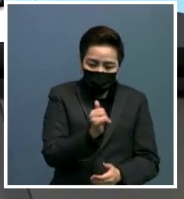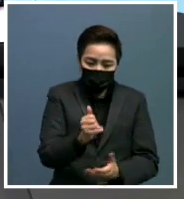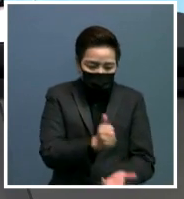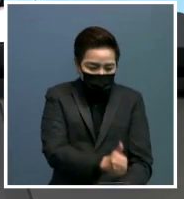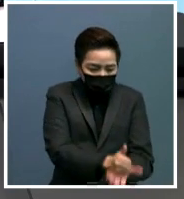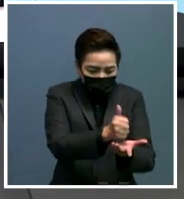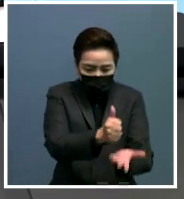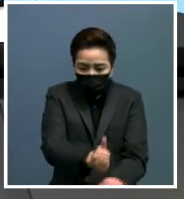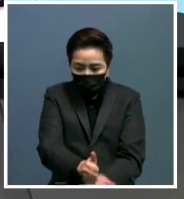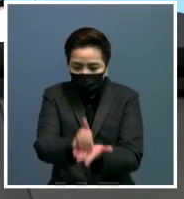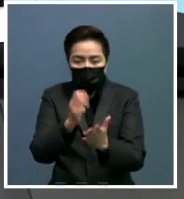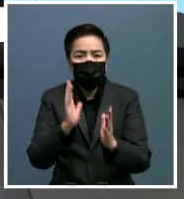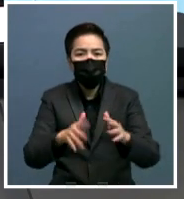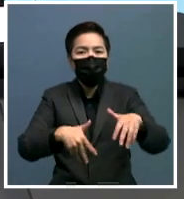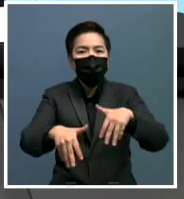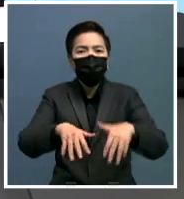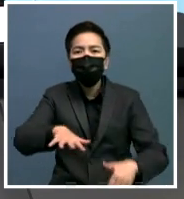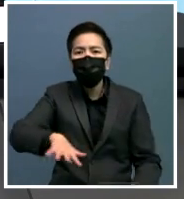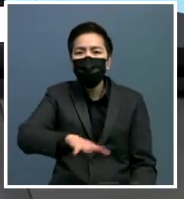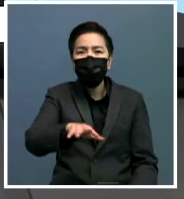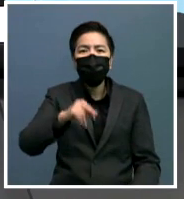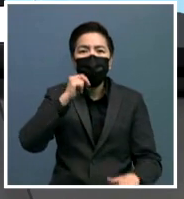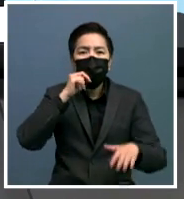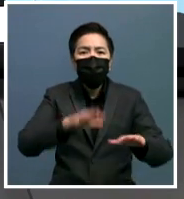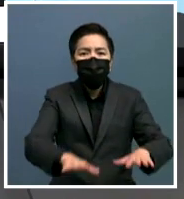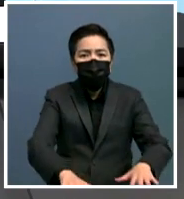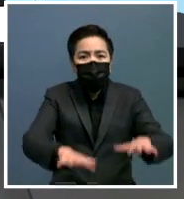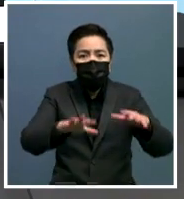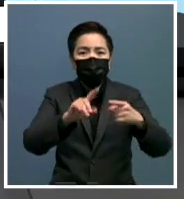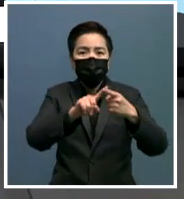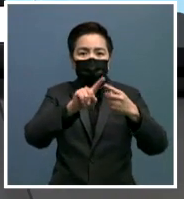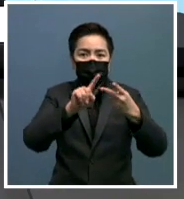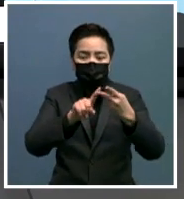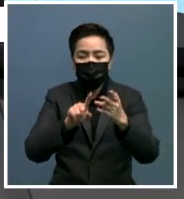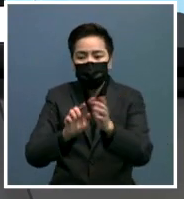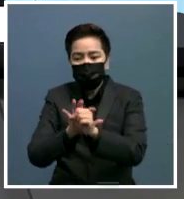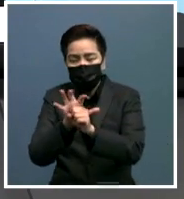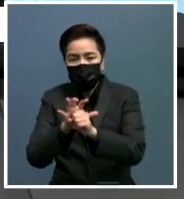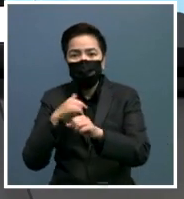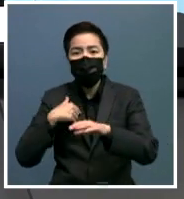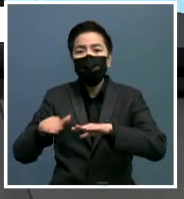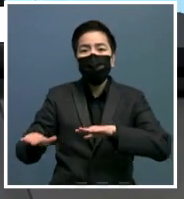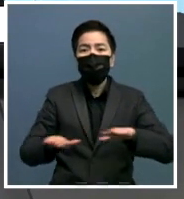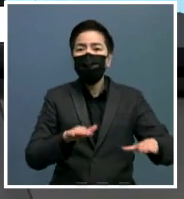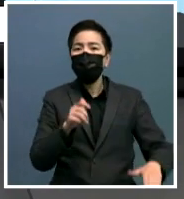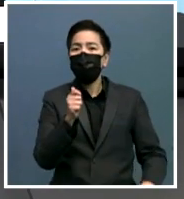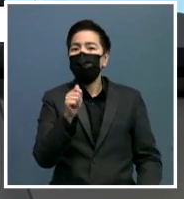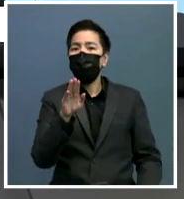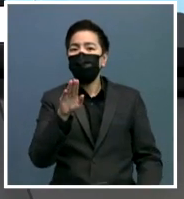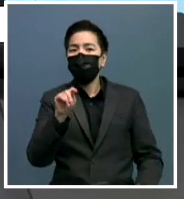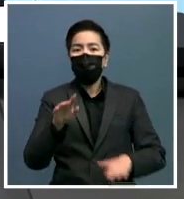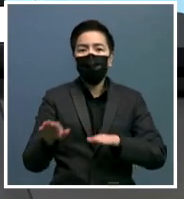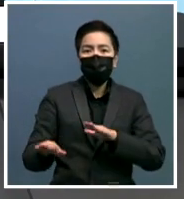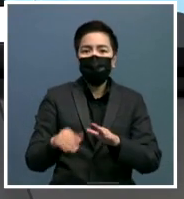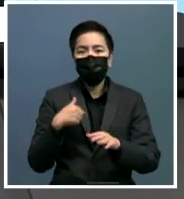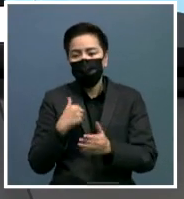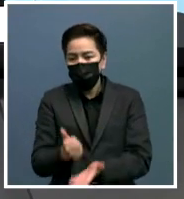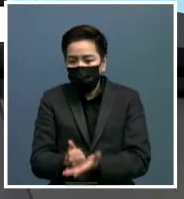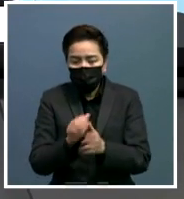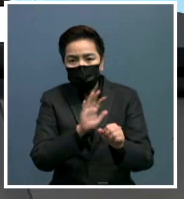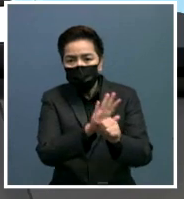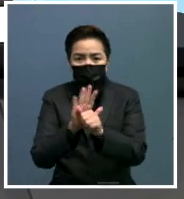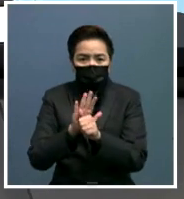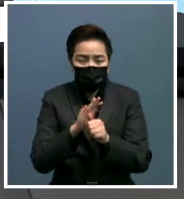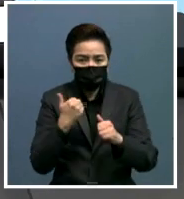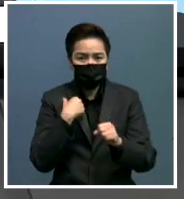น้ำท่วมก็มีครบ 29ก็มีการประชุมเตรียมตัวคู่สมัครก็มีแน่นอนครับฝ่ายนิติบัญญัติก็มีการพูดถึง